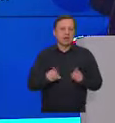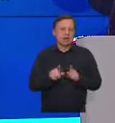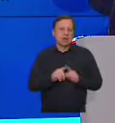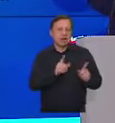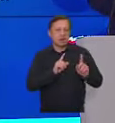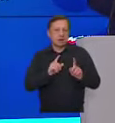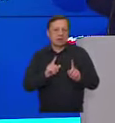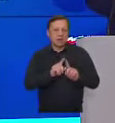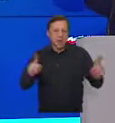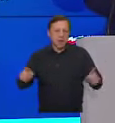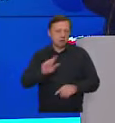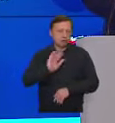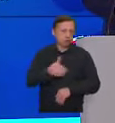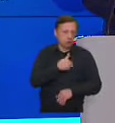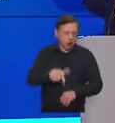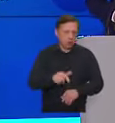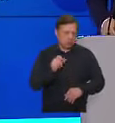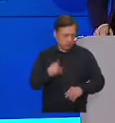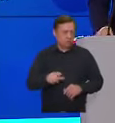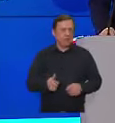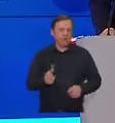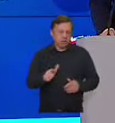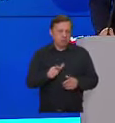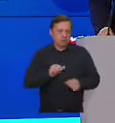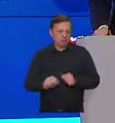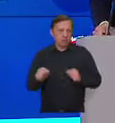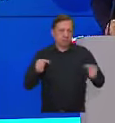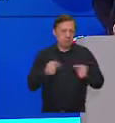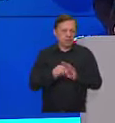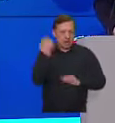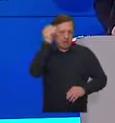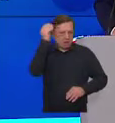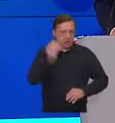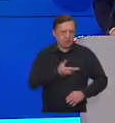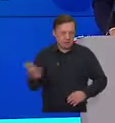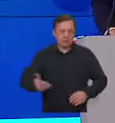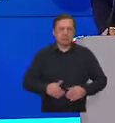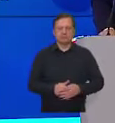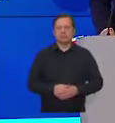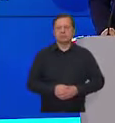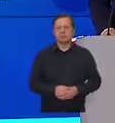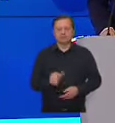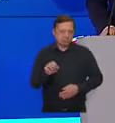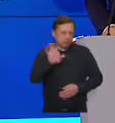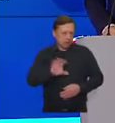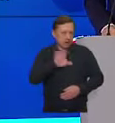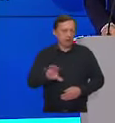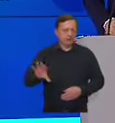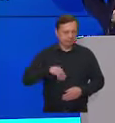lekturami szkolnymi, co też przecież przyda się wszystkim uczniom, żeby taką ekranizację oglądnąć.